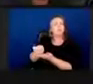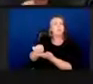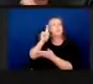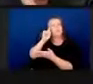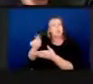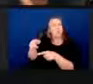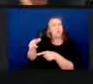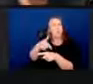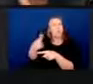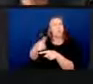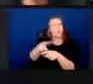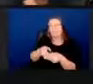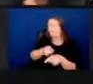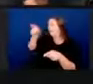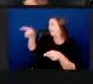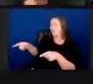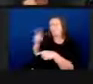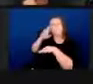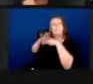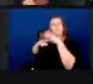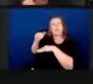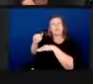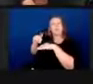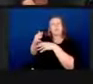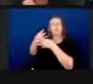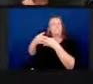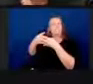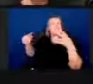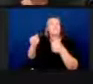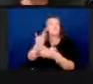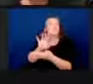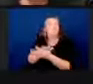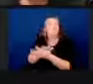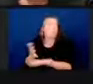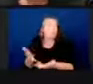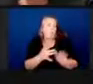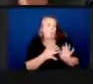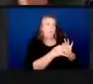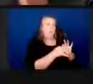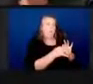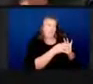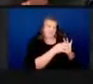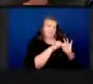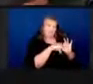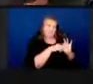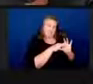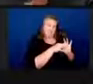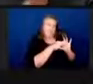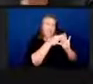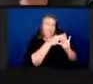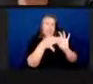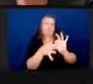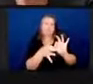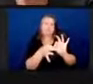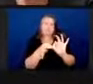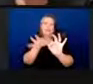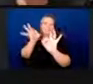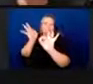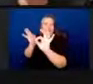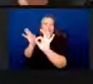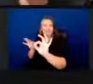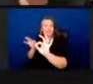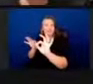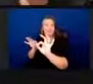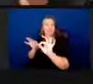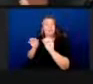للحصول على مختلف المعلومات وأيضا على سبيل المثال إذا ما كانوا يريدون يقوموا بالتعلم